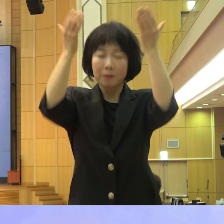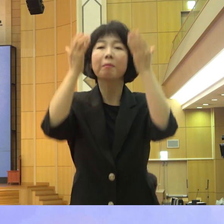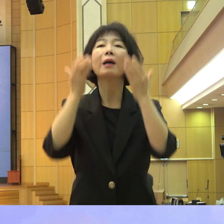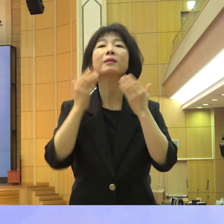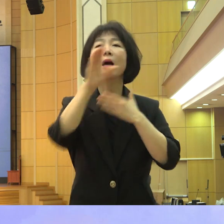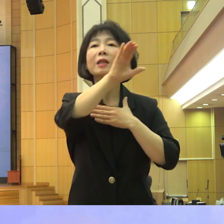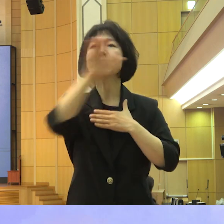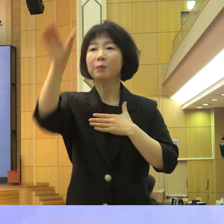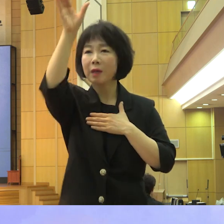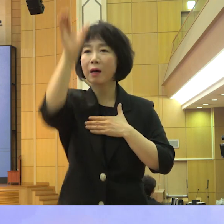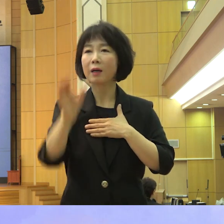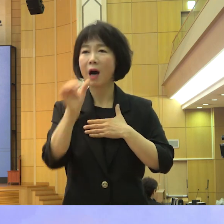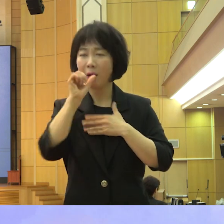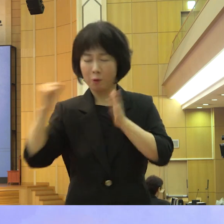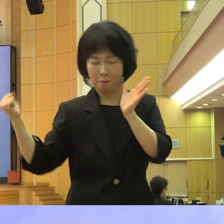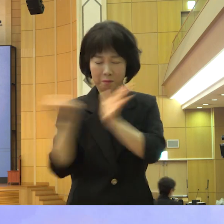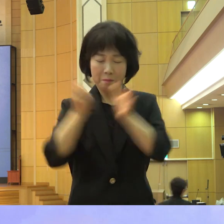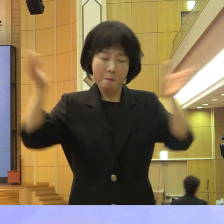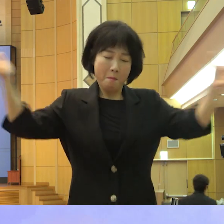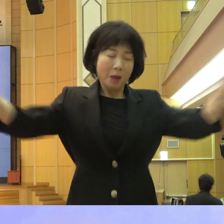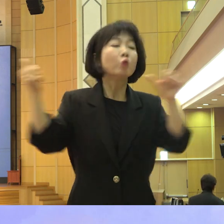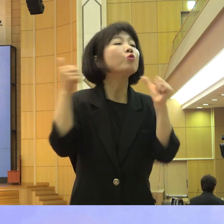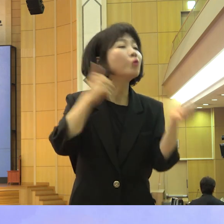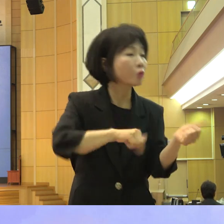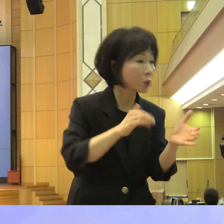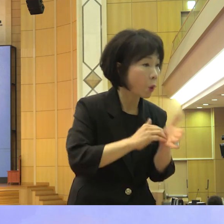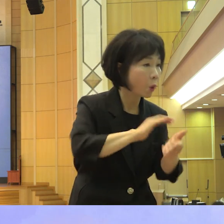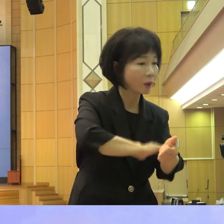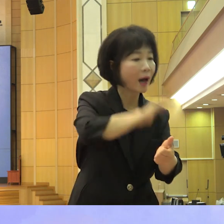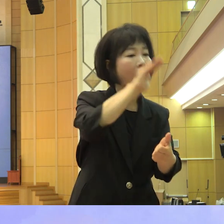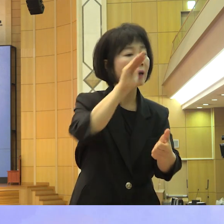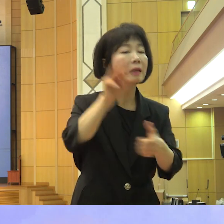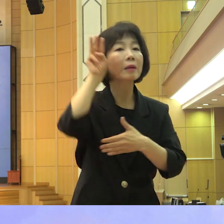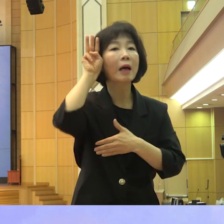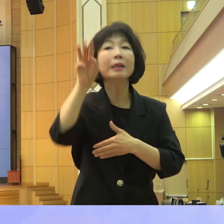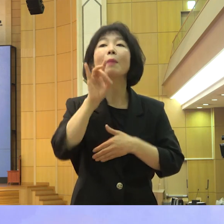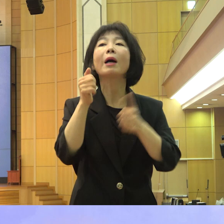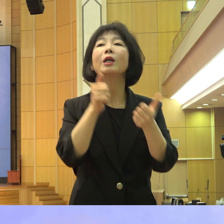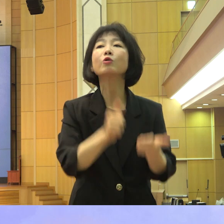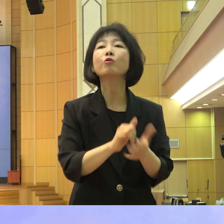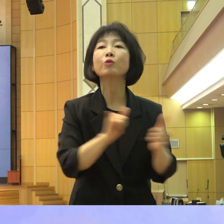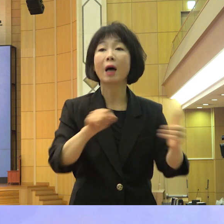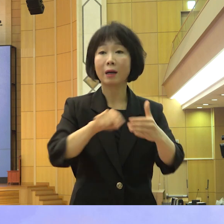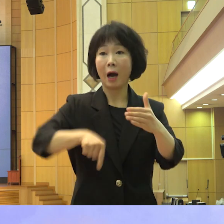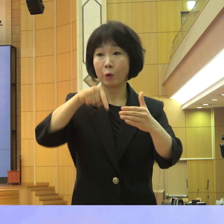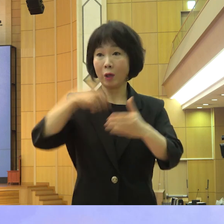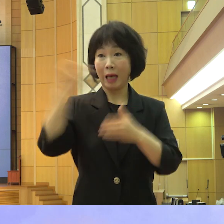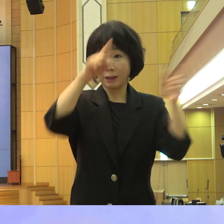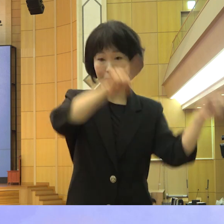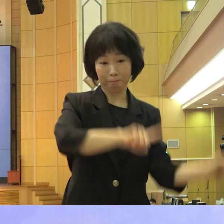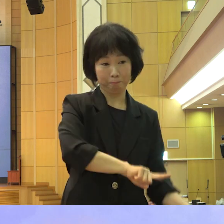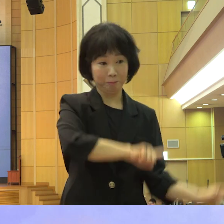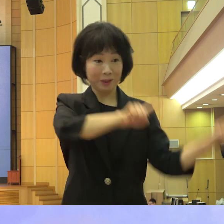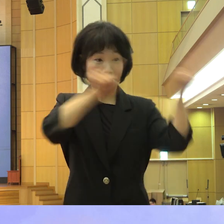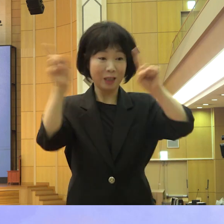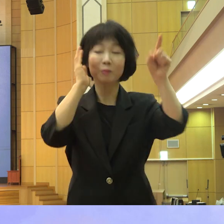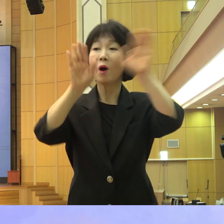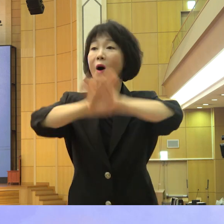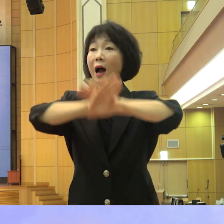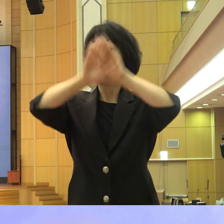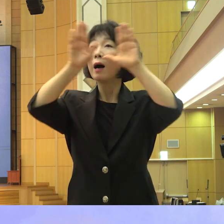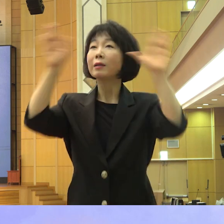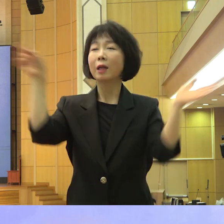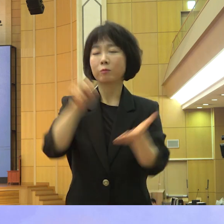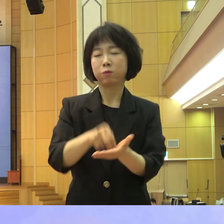고난을 받으사 십자가에 못 박혀 죽으시고 장사한 지 사흘 만에 죽은 자 가운데서